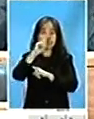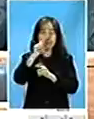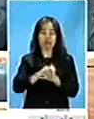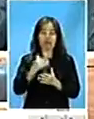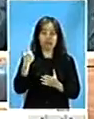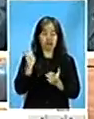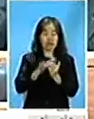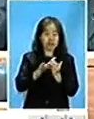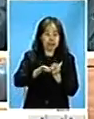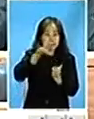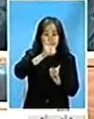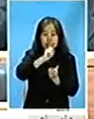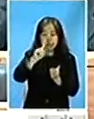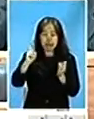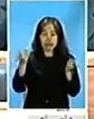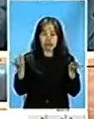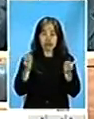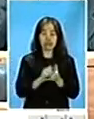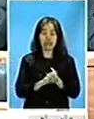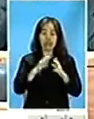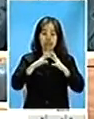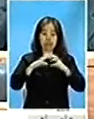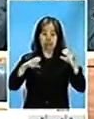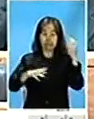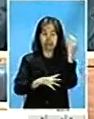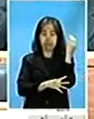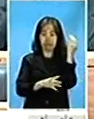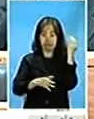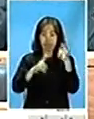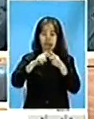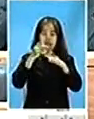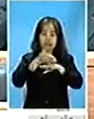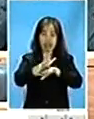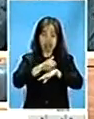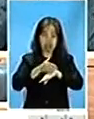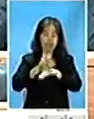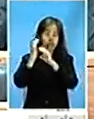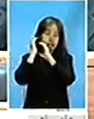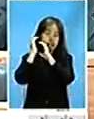ราคาบ้างมันสำปะหลังสับปะรดมะพร้าว